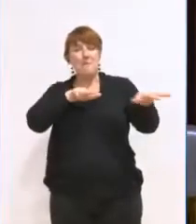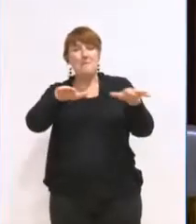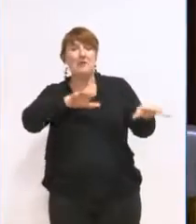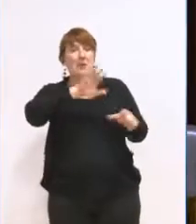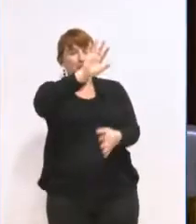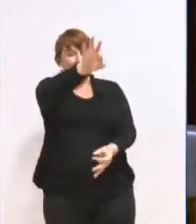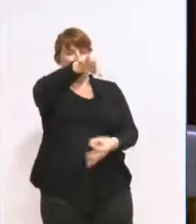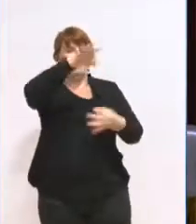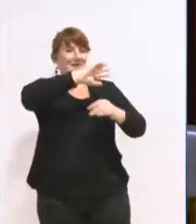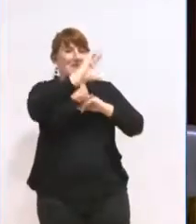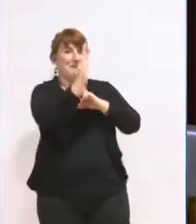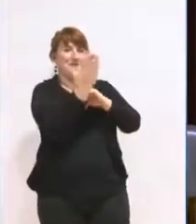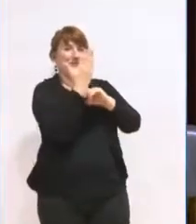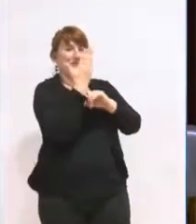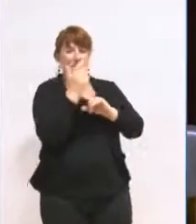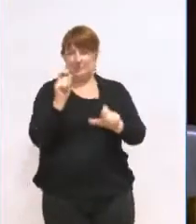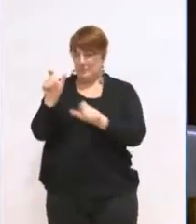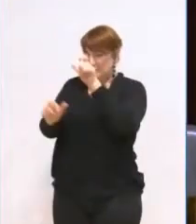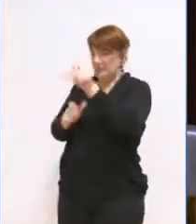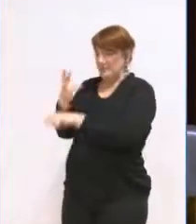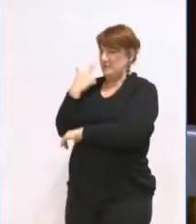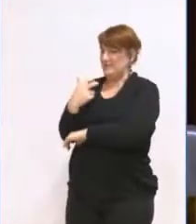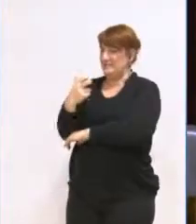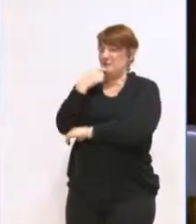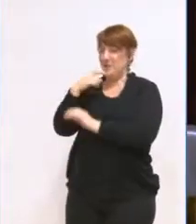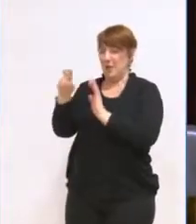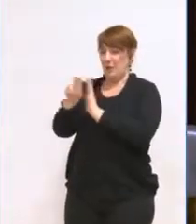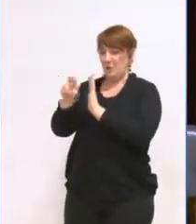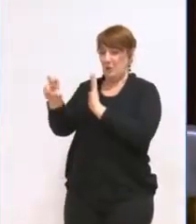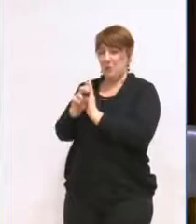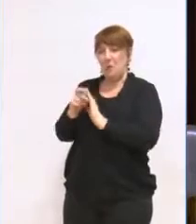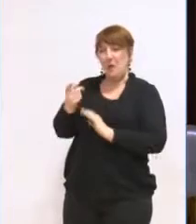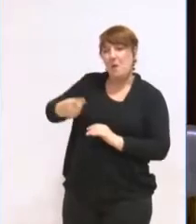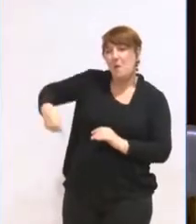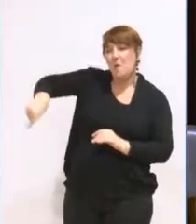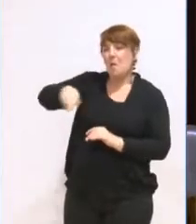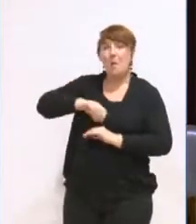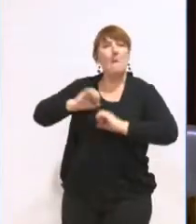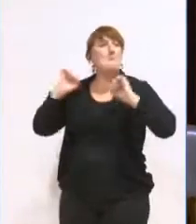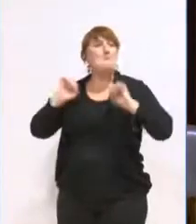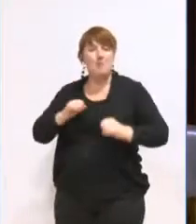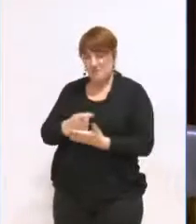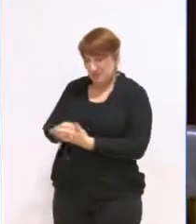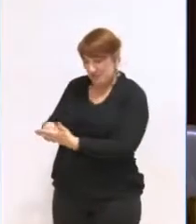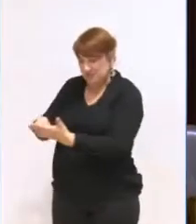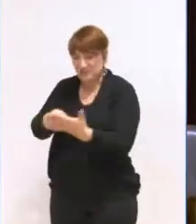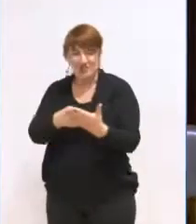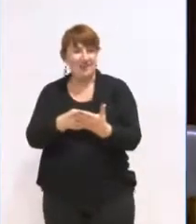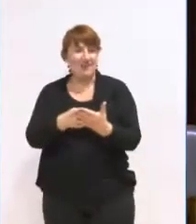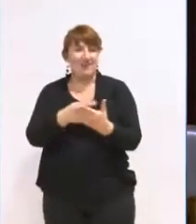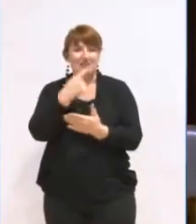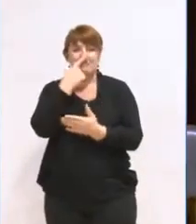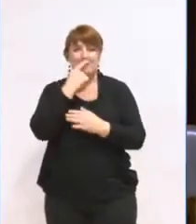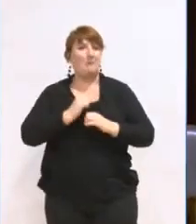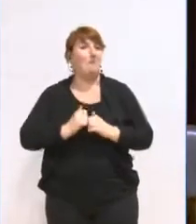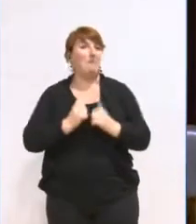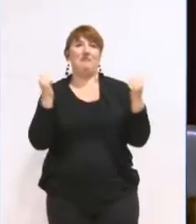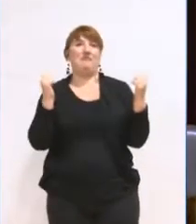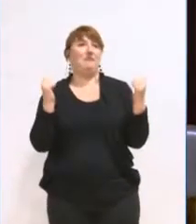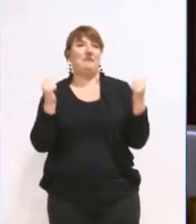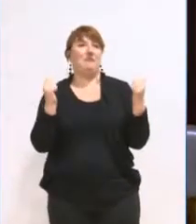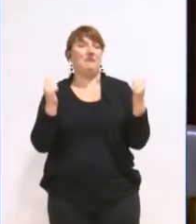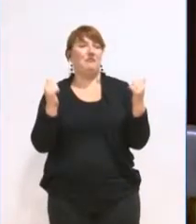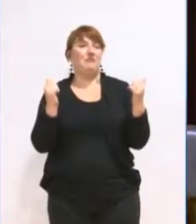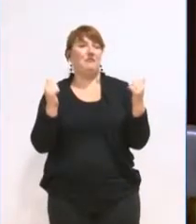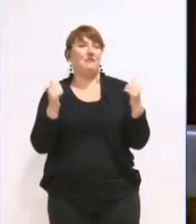ressenti de nos concitoyens grenoblois en matière de pouvoir d'achat lié à la politique municipale. Autre point, et